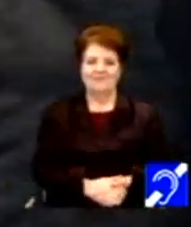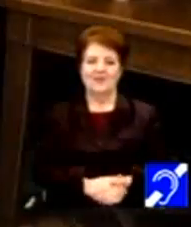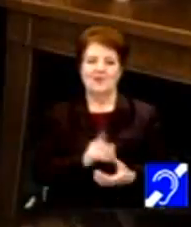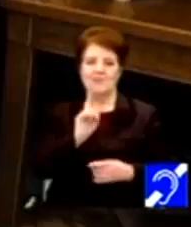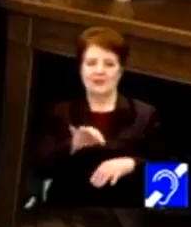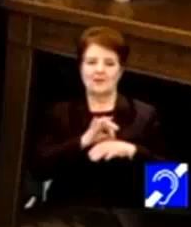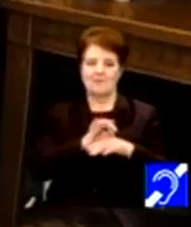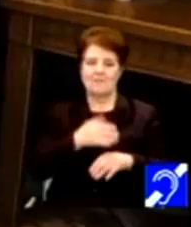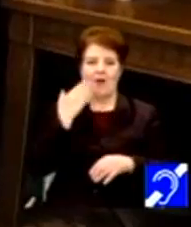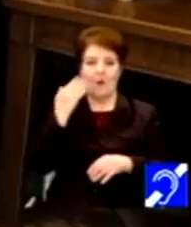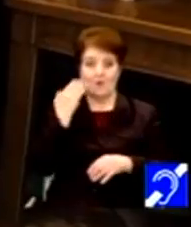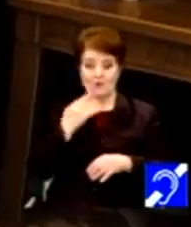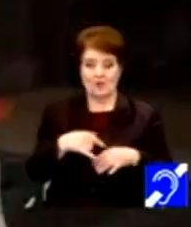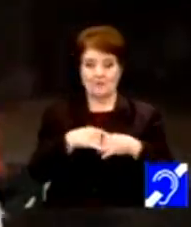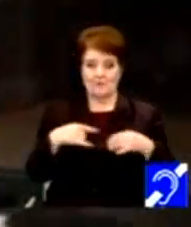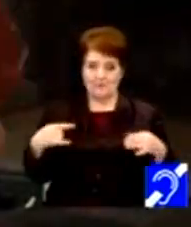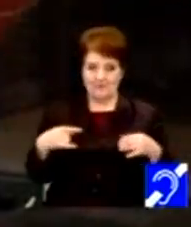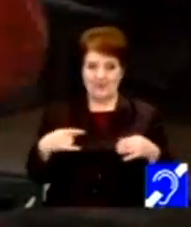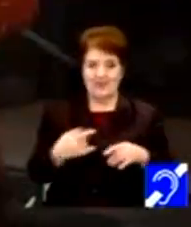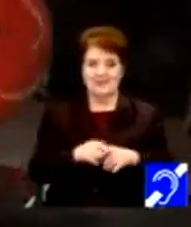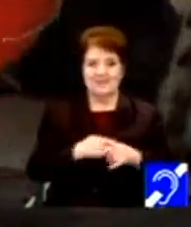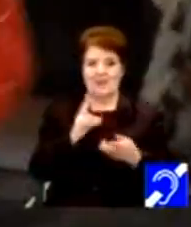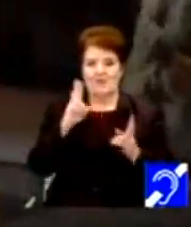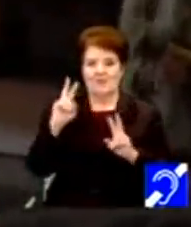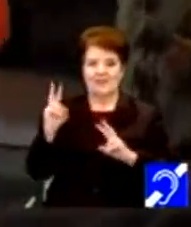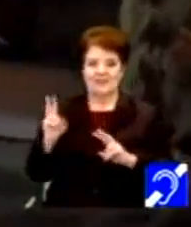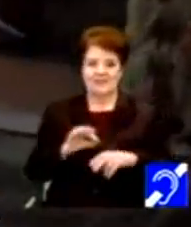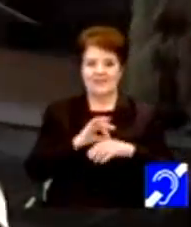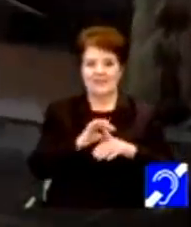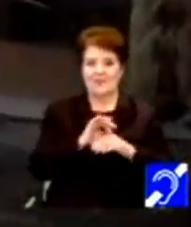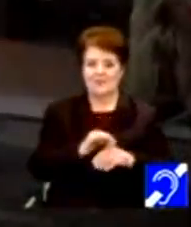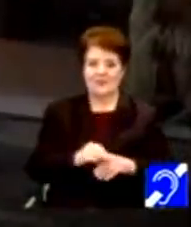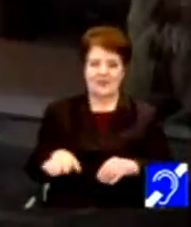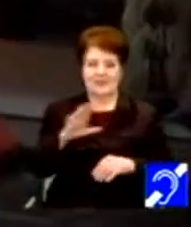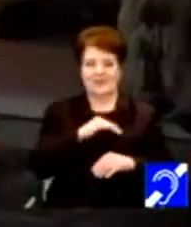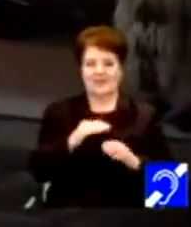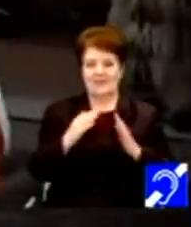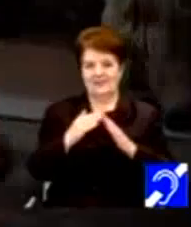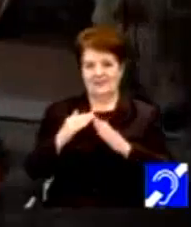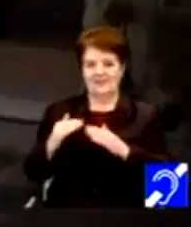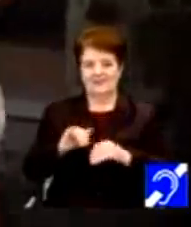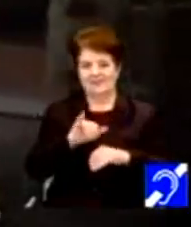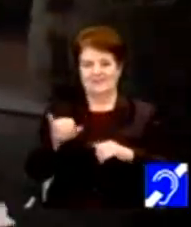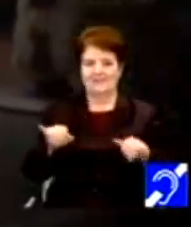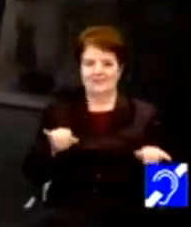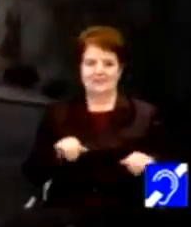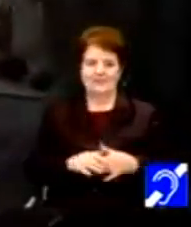Pentru a trece mai ușor peste mesele îmbelșugate, turiștii au dansat și au petrecut la oaltă cu gazdele.